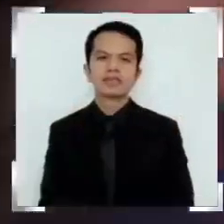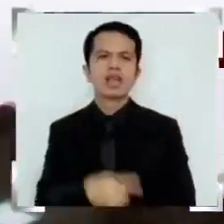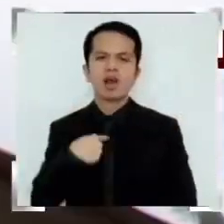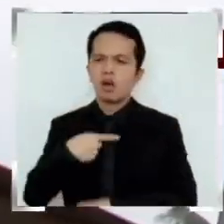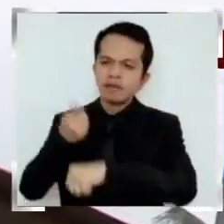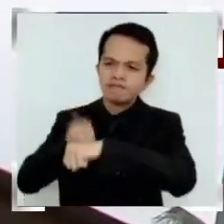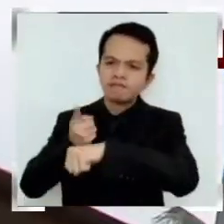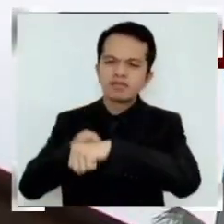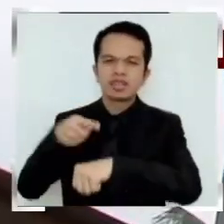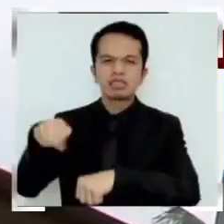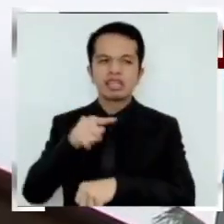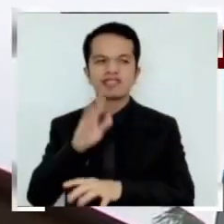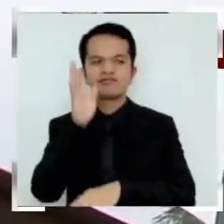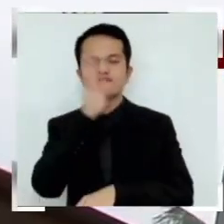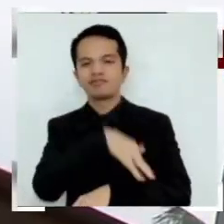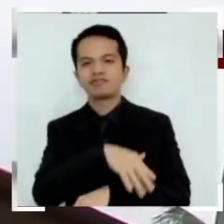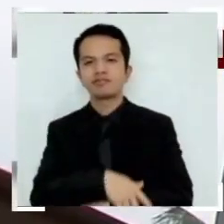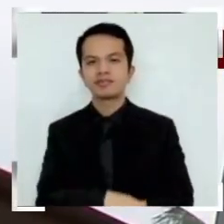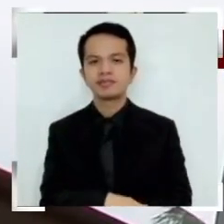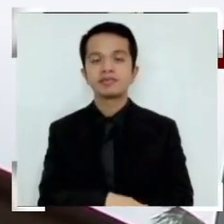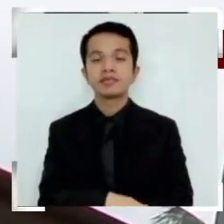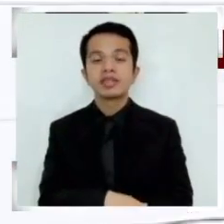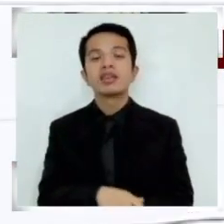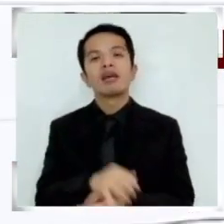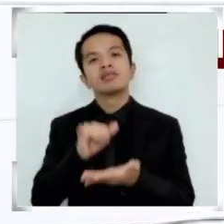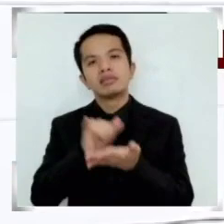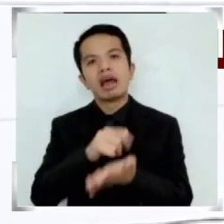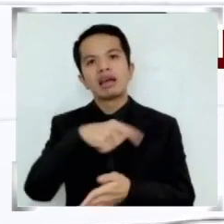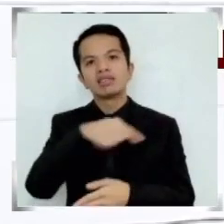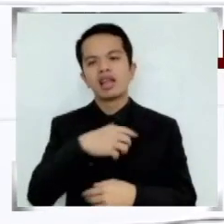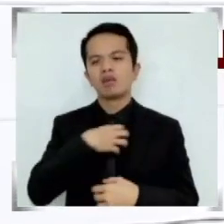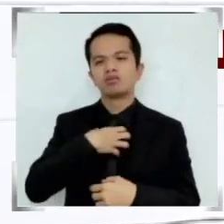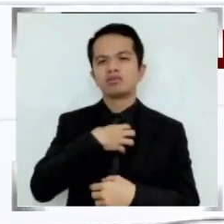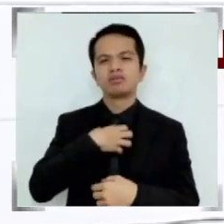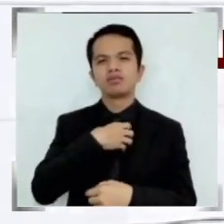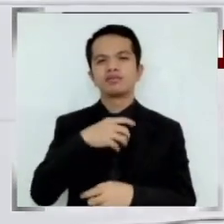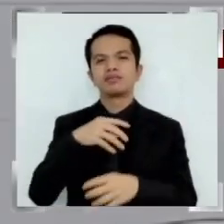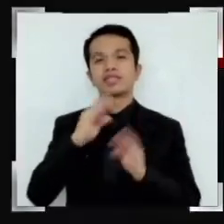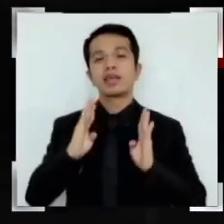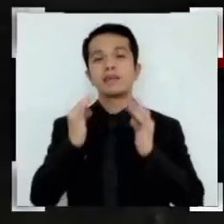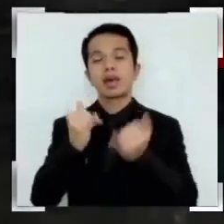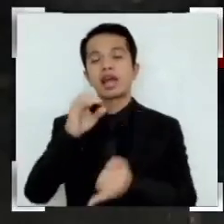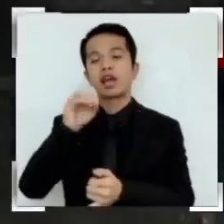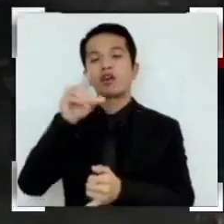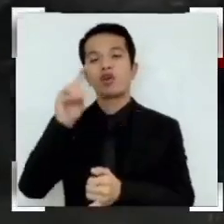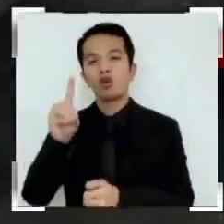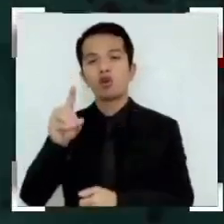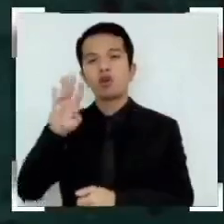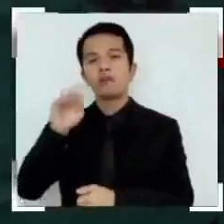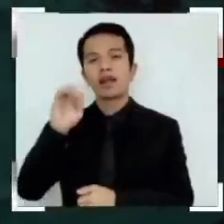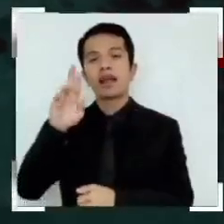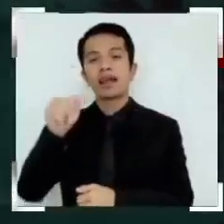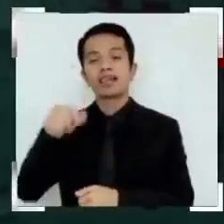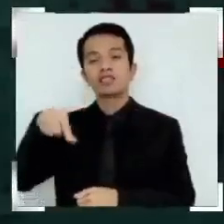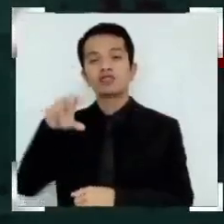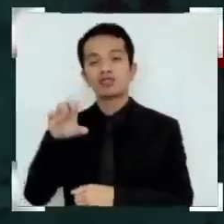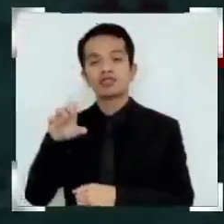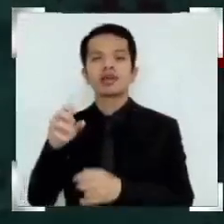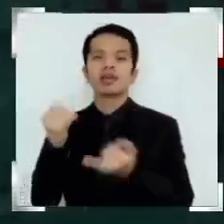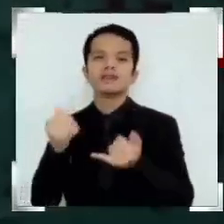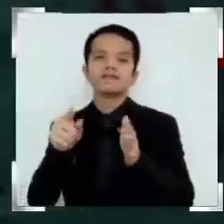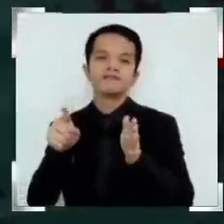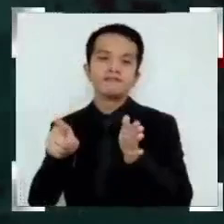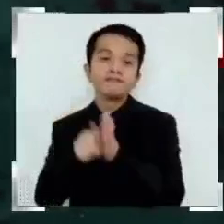nakikinig. Ganyan ang pag-angal ng ilang residente sa Barangay Old Balara sa Quezon City. Kaya ipinagbawal na ng pamunuan ng